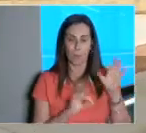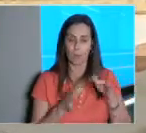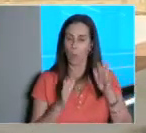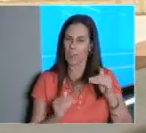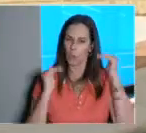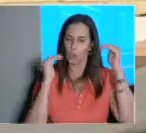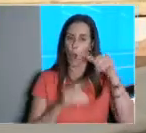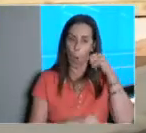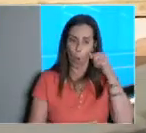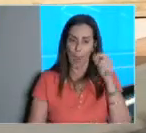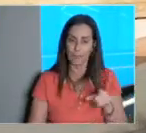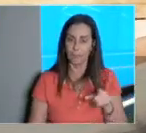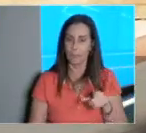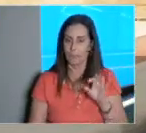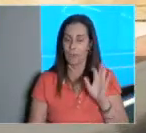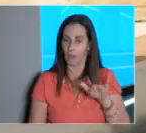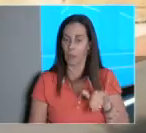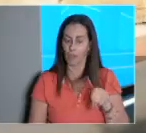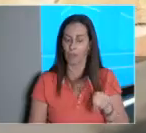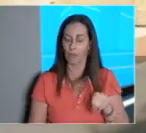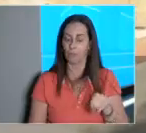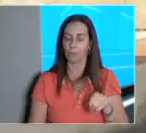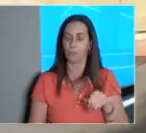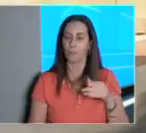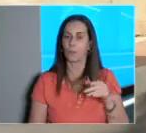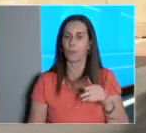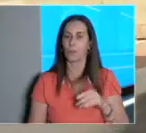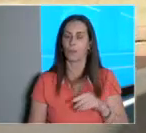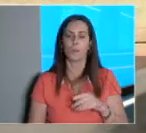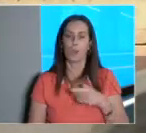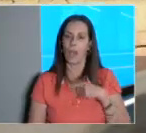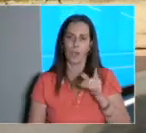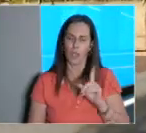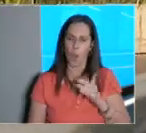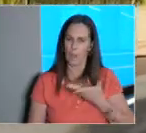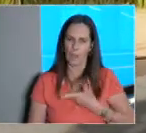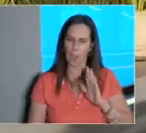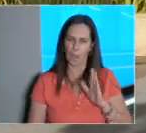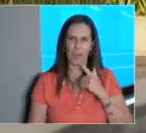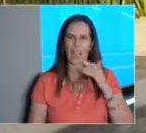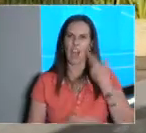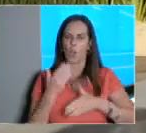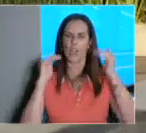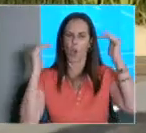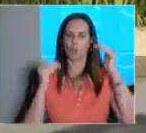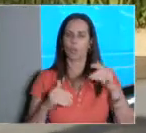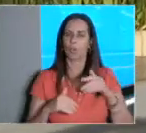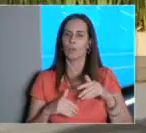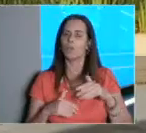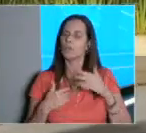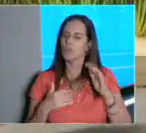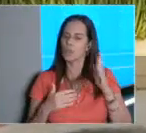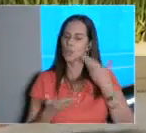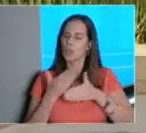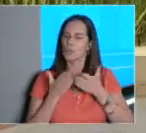מאוד איכותיות, הרומנים הם בין היתר גם כאלה, אתה יודע. כל העליות איכותיות, אני לא מקבל את ההבחנה שאתה עושה. לא, יש עליות שנתנו פה בוסט